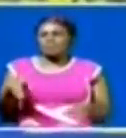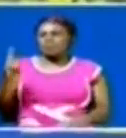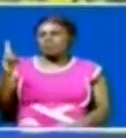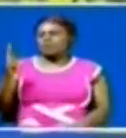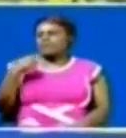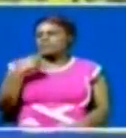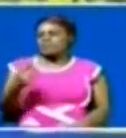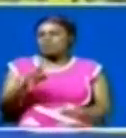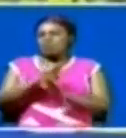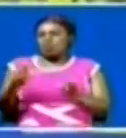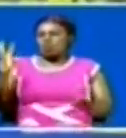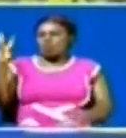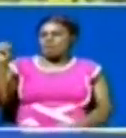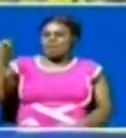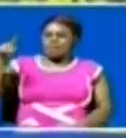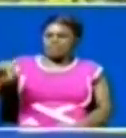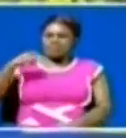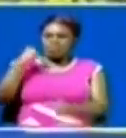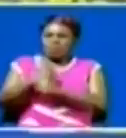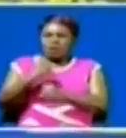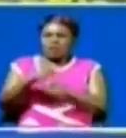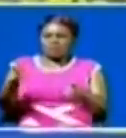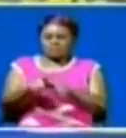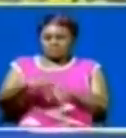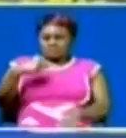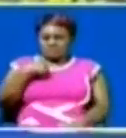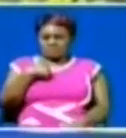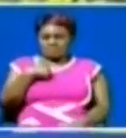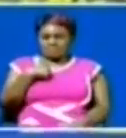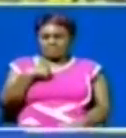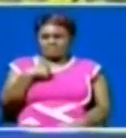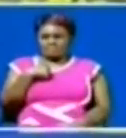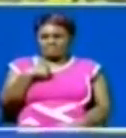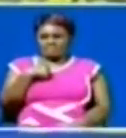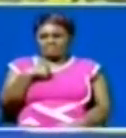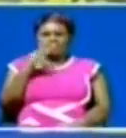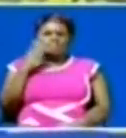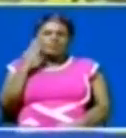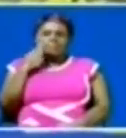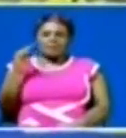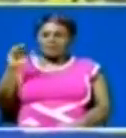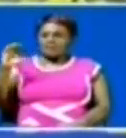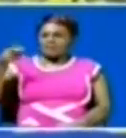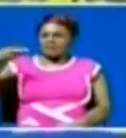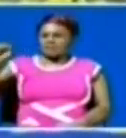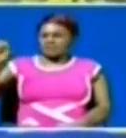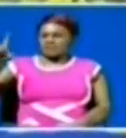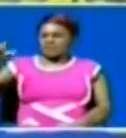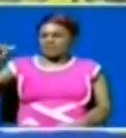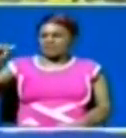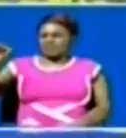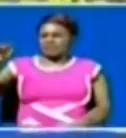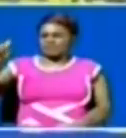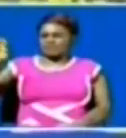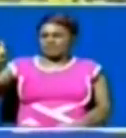nasema hakuna mchumbe amefanya kazi kama Chelaite, kama mama Chelaite. Si Chelaite,